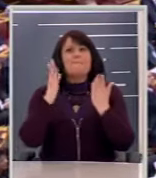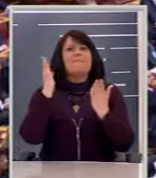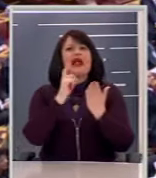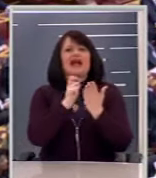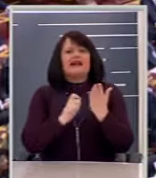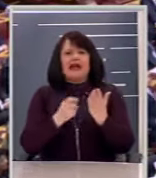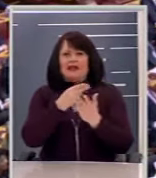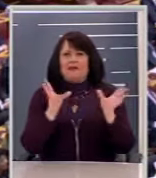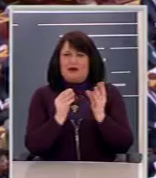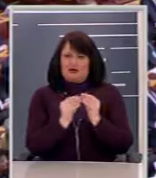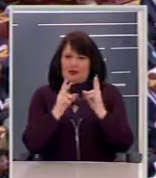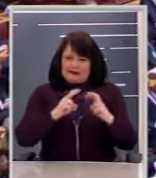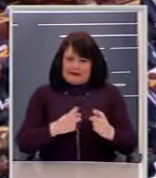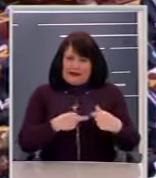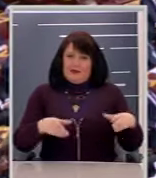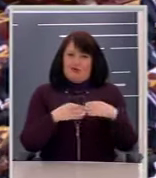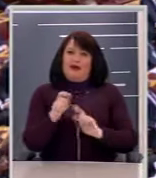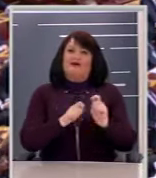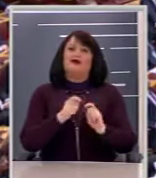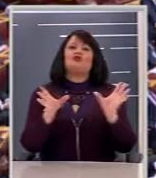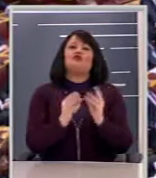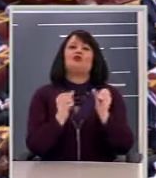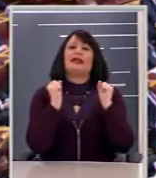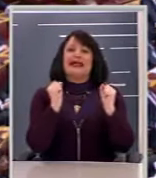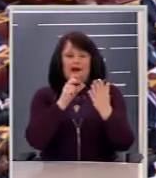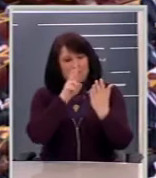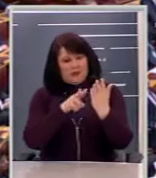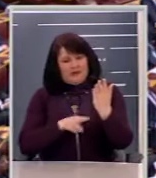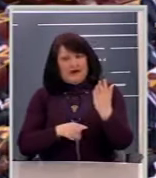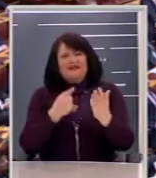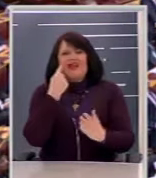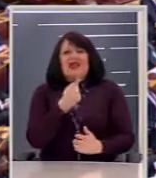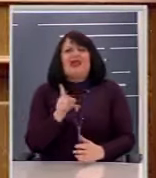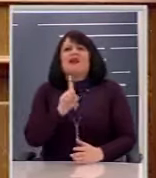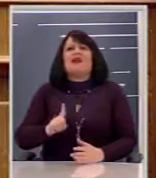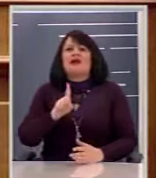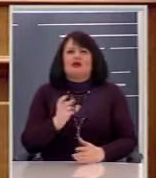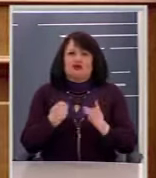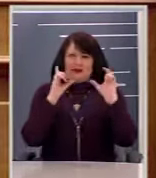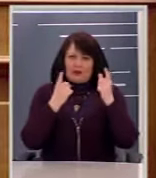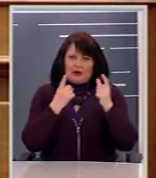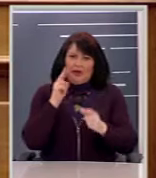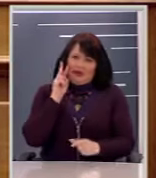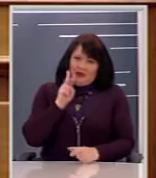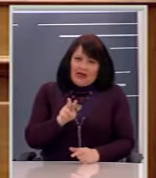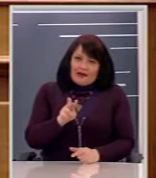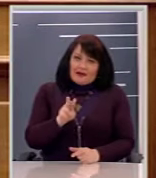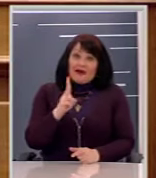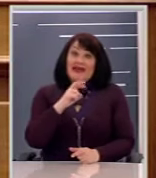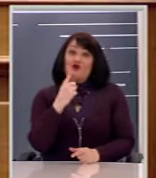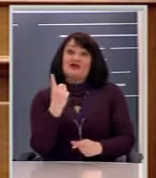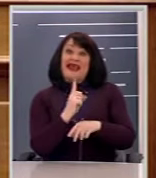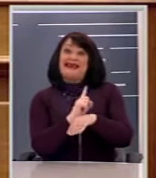σύστασης Εξεταστικής Επιτροπής για την Υγεία, θα δει ότι ο αρχηγός της αξιωματικής αντιπολιτεύσεως επί 21 λεπτά